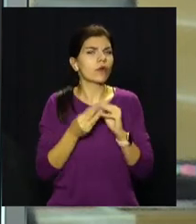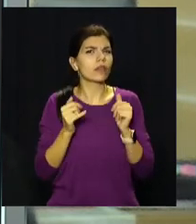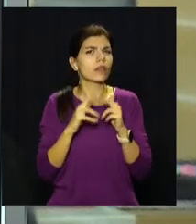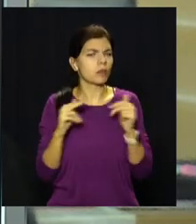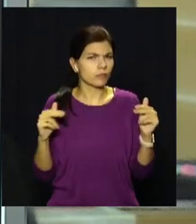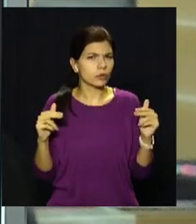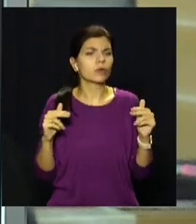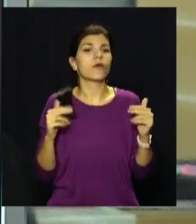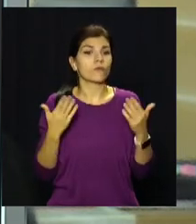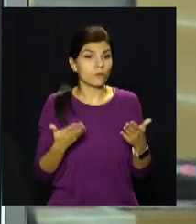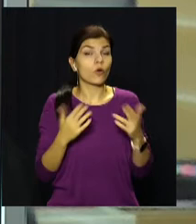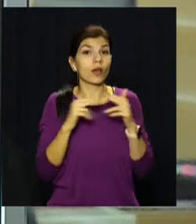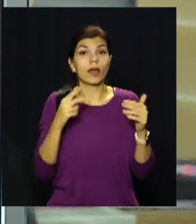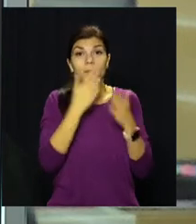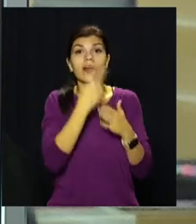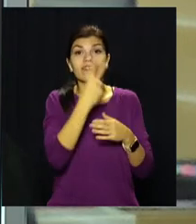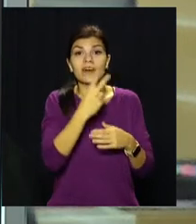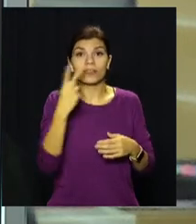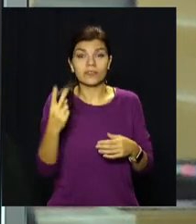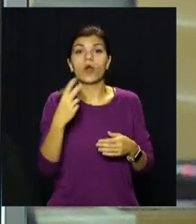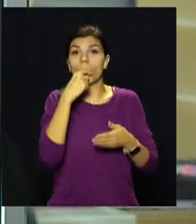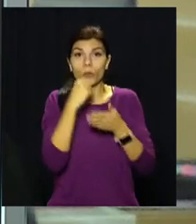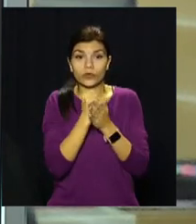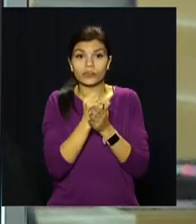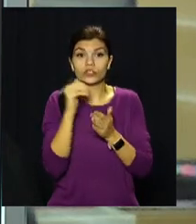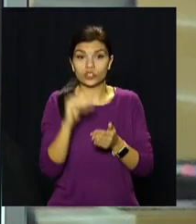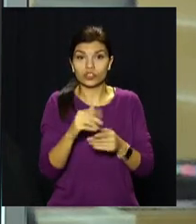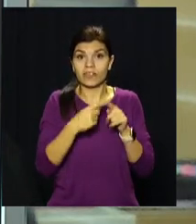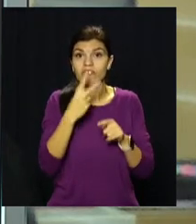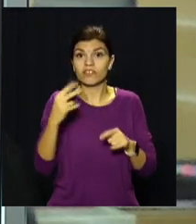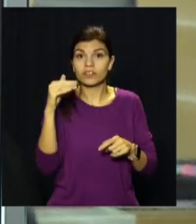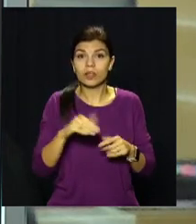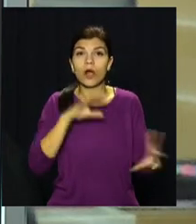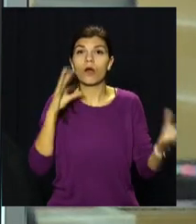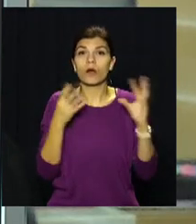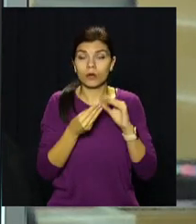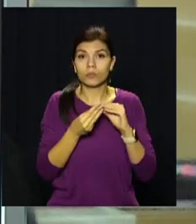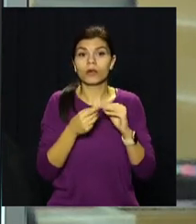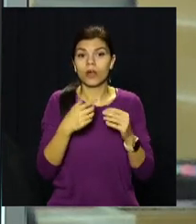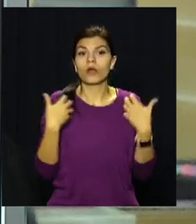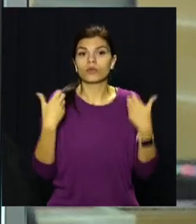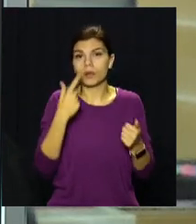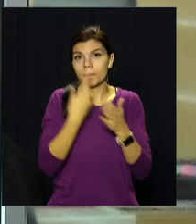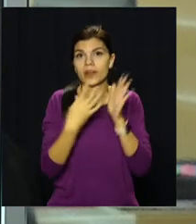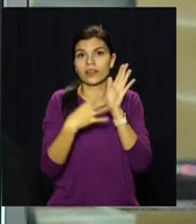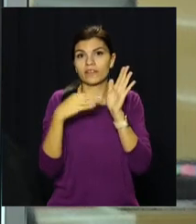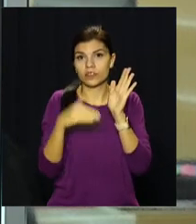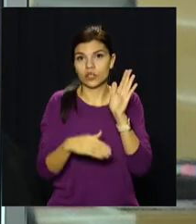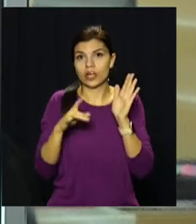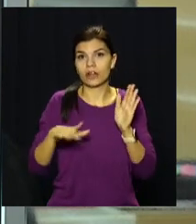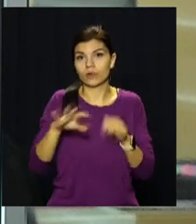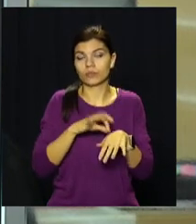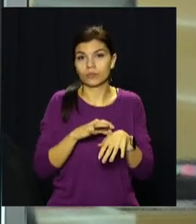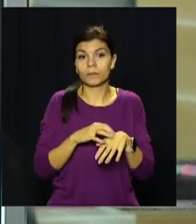на Дніпропетровщині понад 22 тисячі підтверджених випадків COVID-19. Одужали більше ніж 9 тисяч мешканців